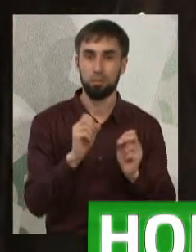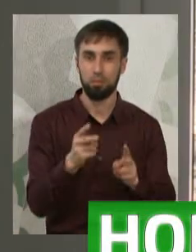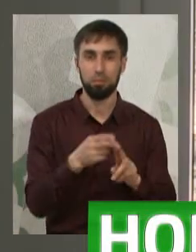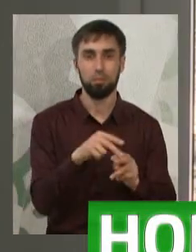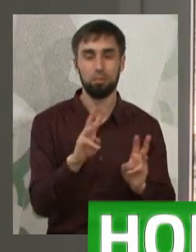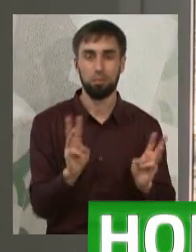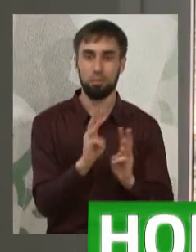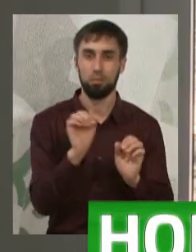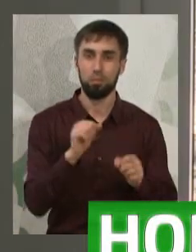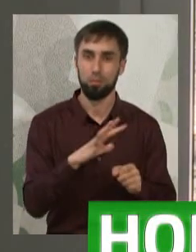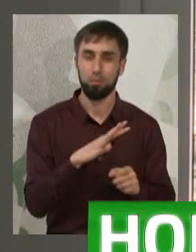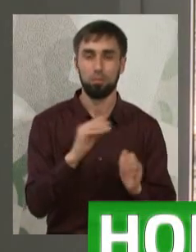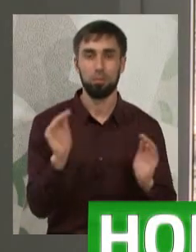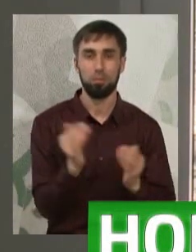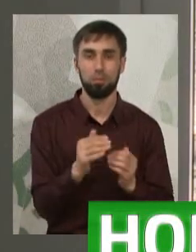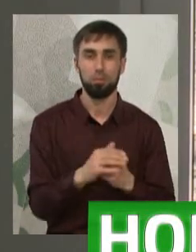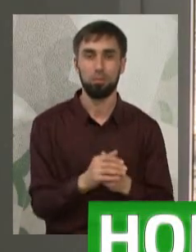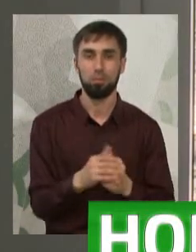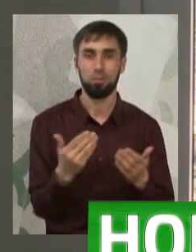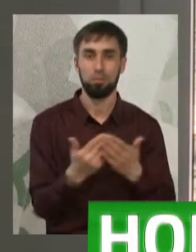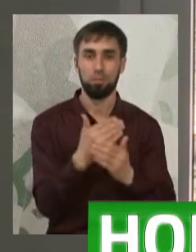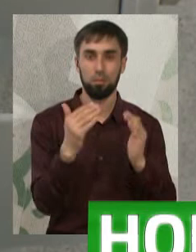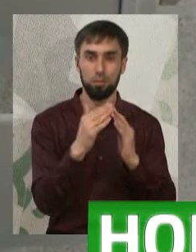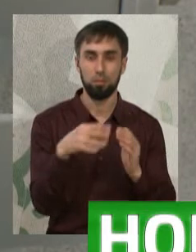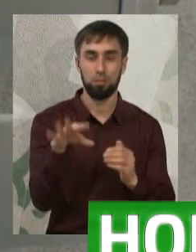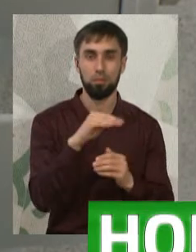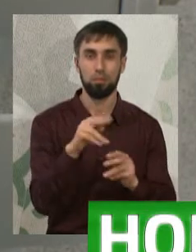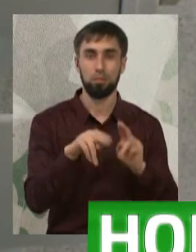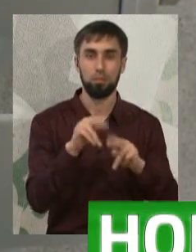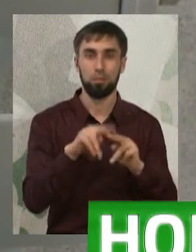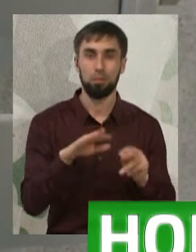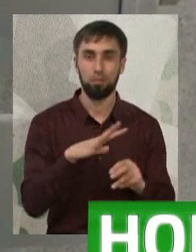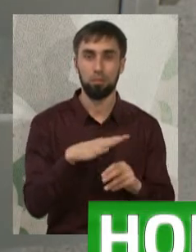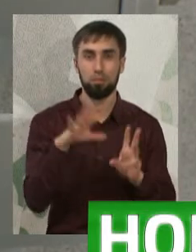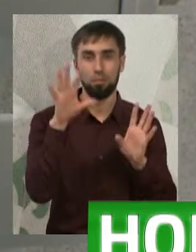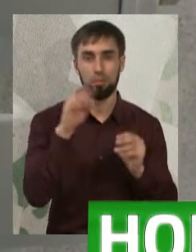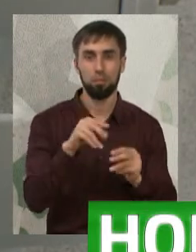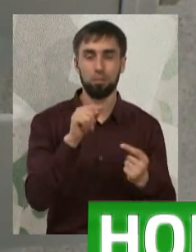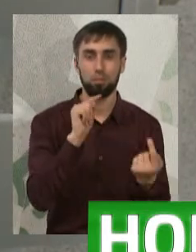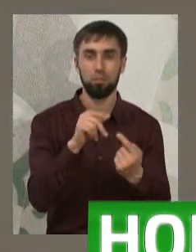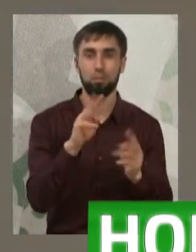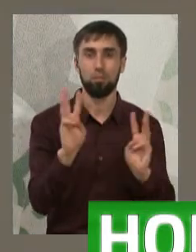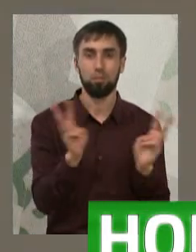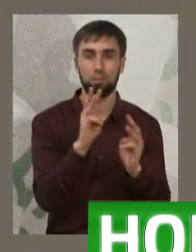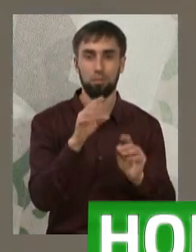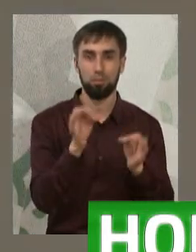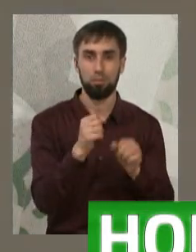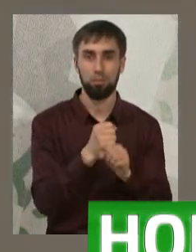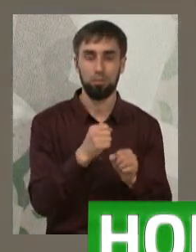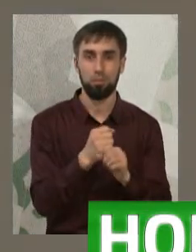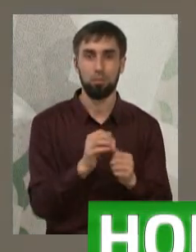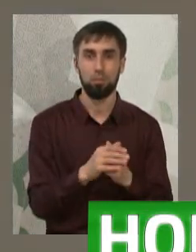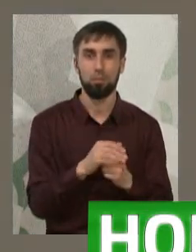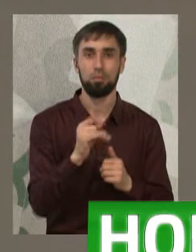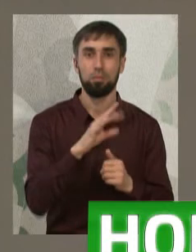возгорания становится намного ниже. Свой новый дом Дышниева построили с учетом всех противопожарных норм, чтобы неисправная